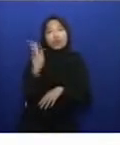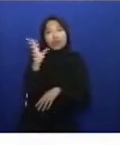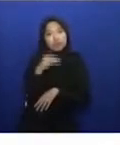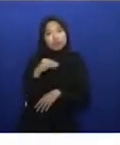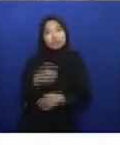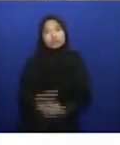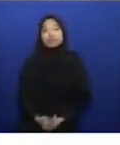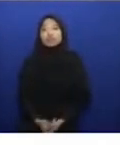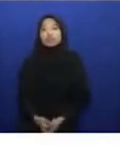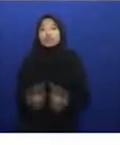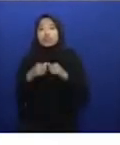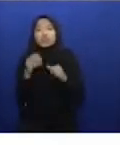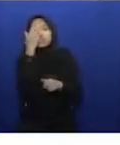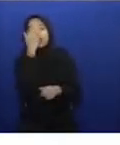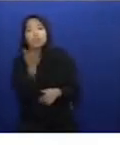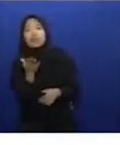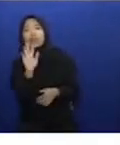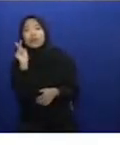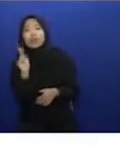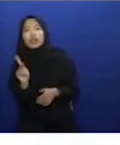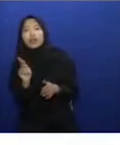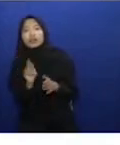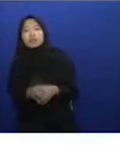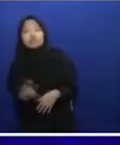Kenapa kau tidak pakai pesawat?